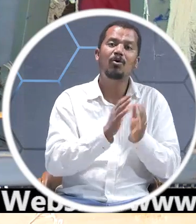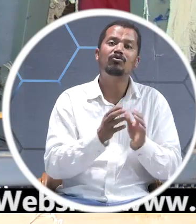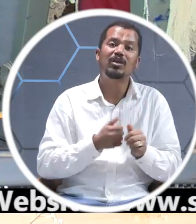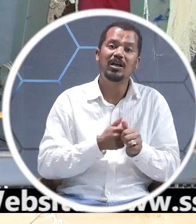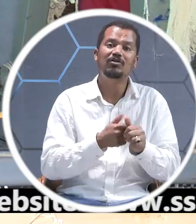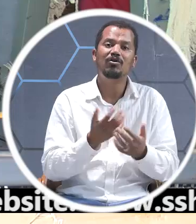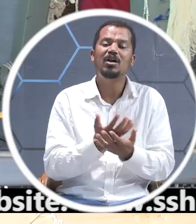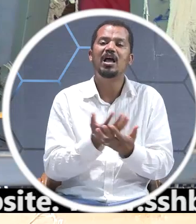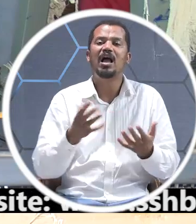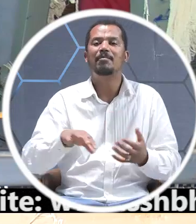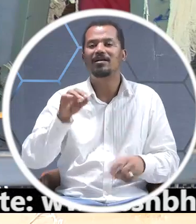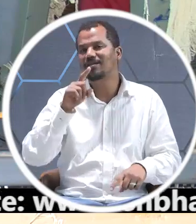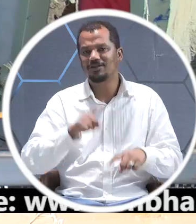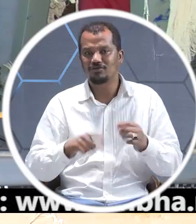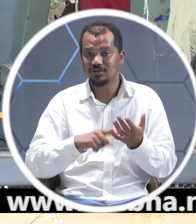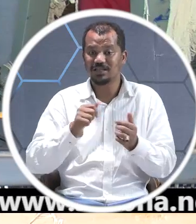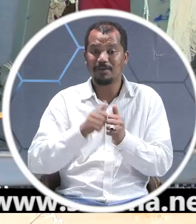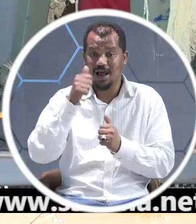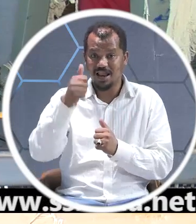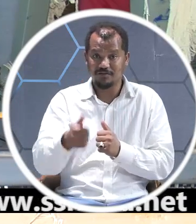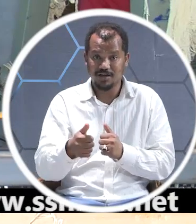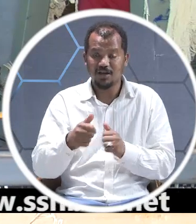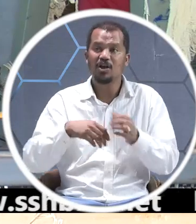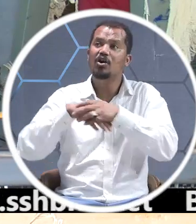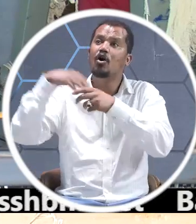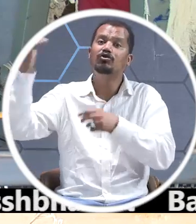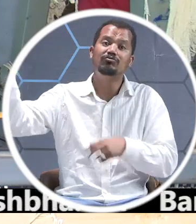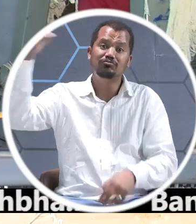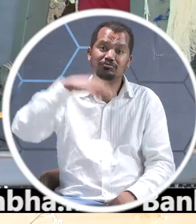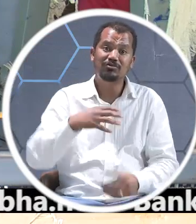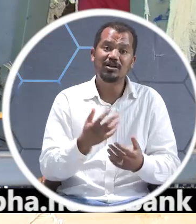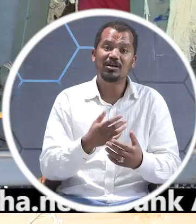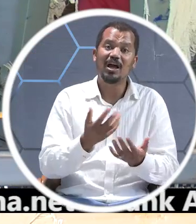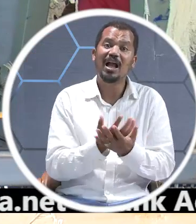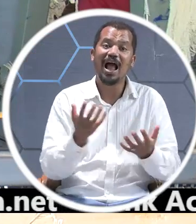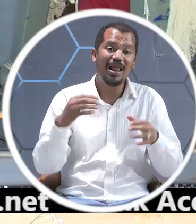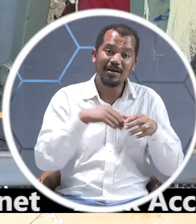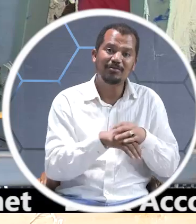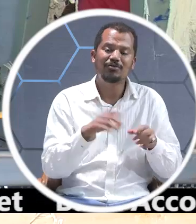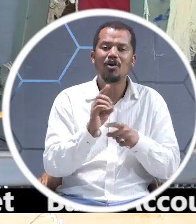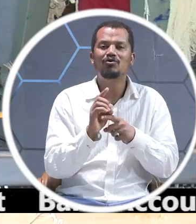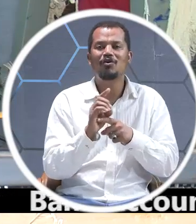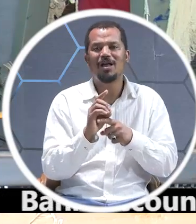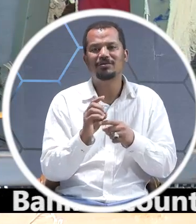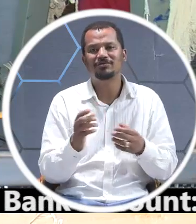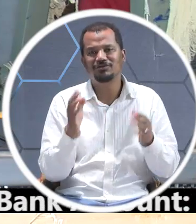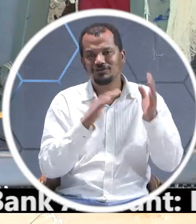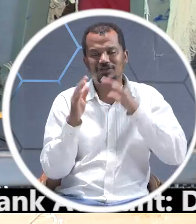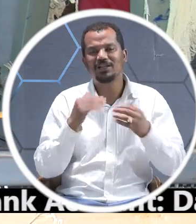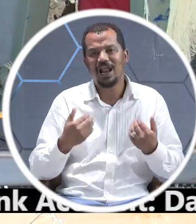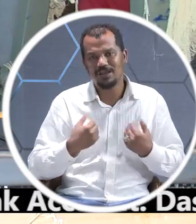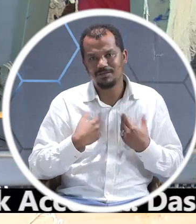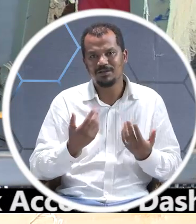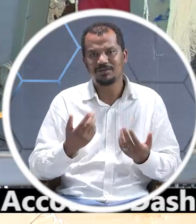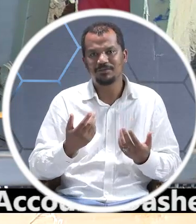مونون تکتلو طریق آماغنی تالچالون که زوال فدگمو کوچ میگوم طریق آوچل لمسک باته دلار اترات هلا